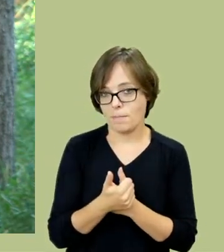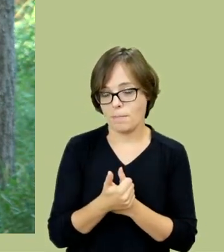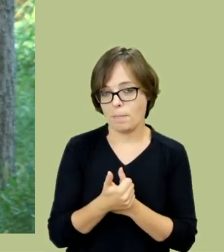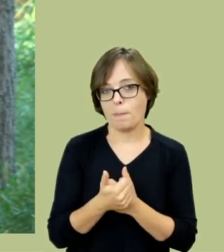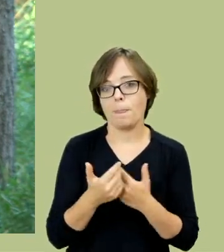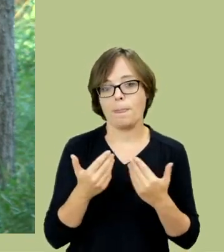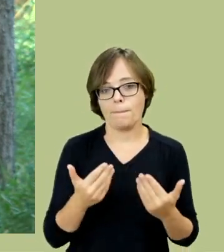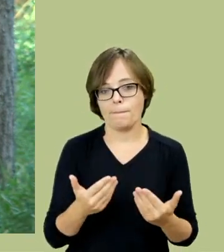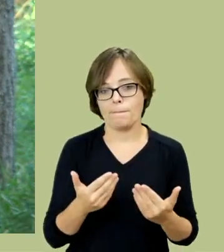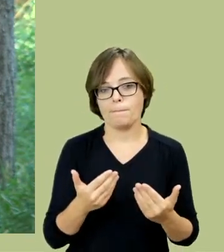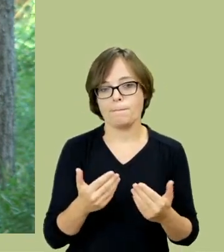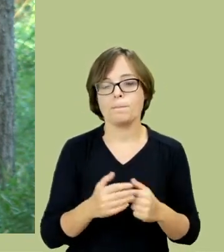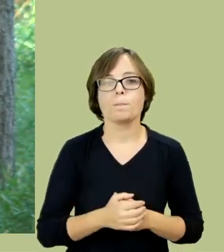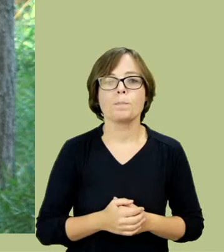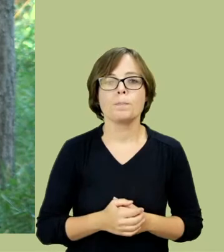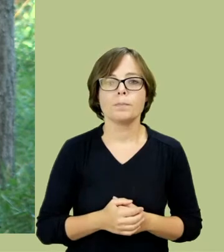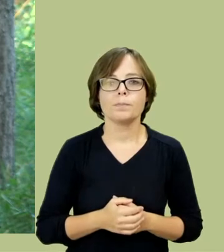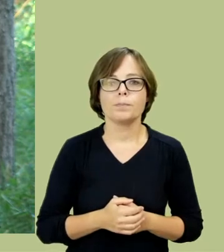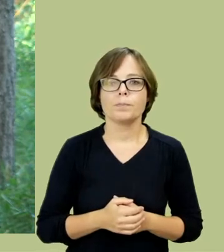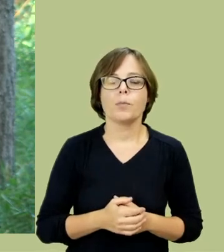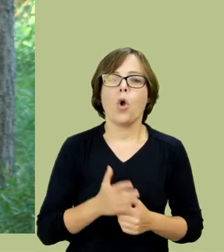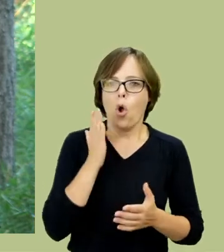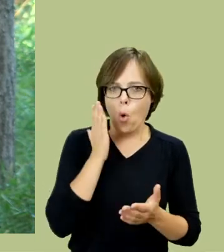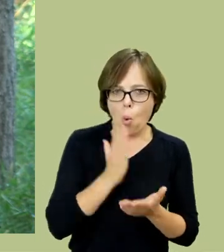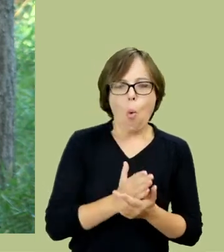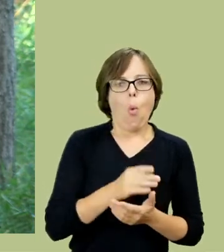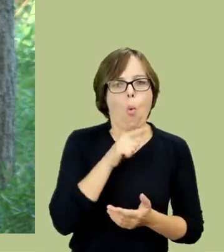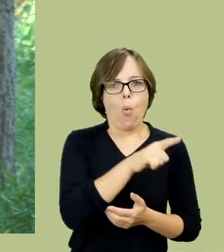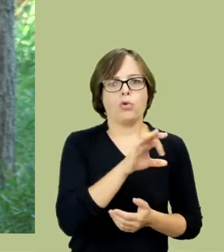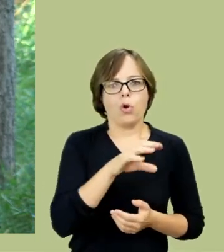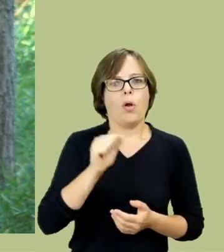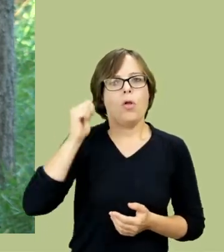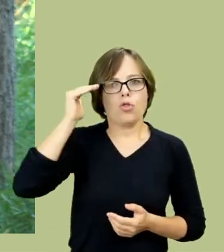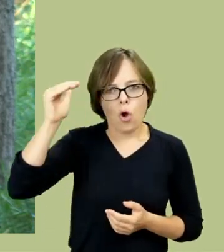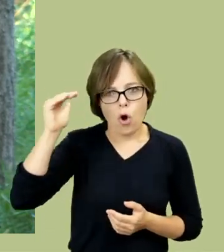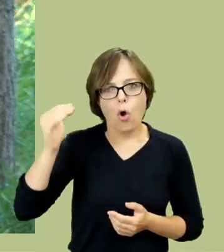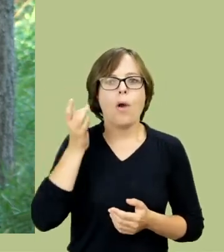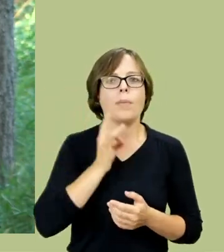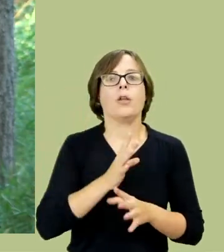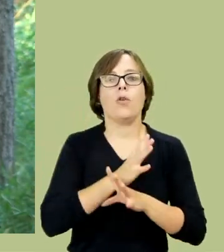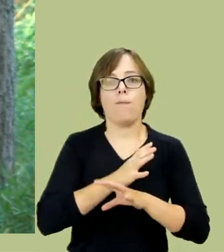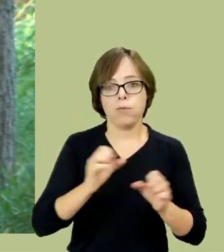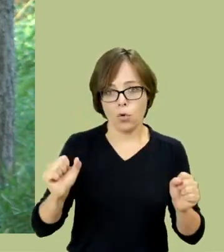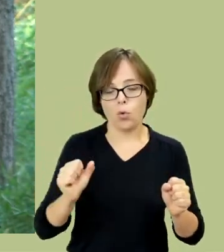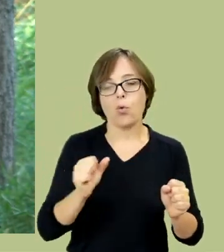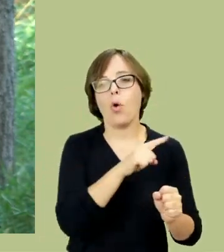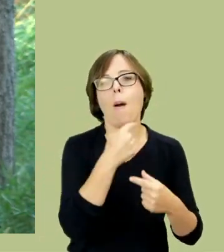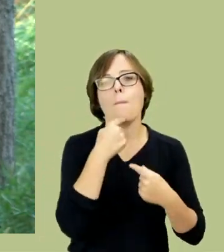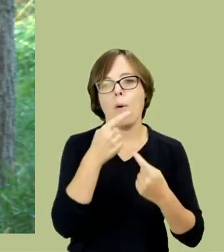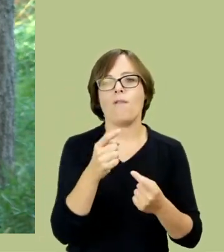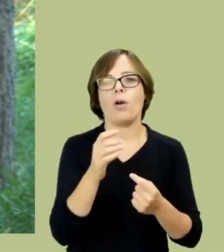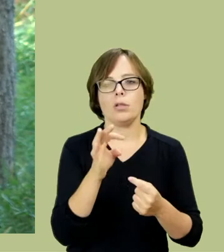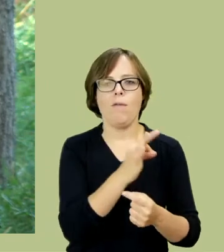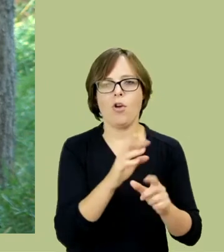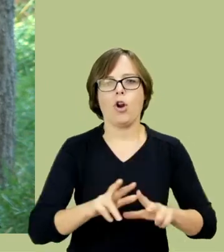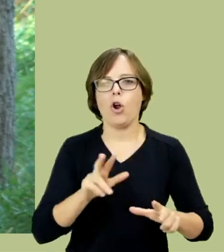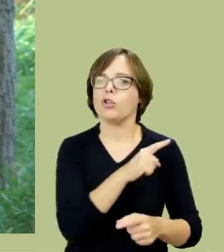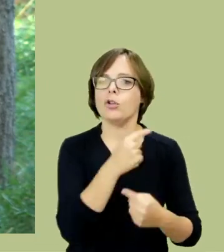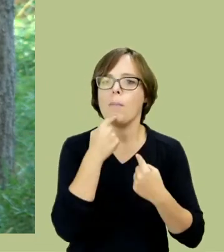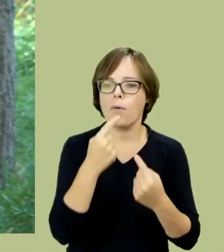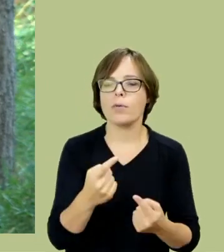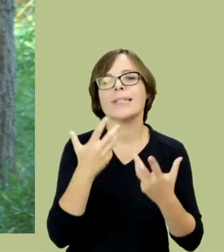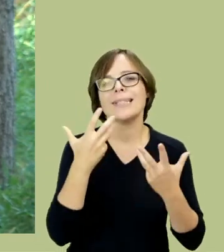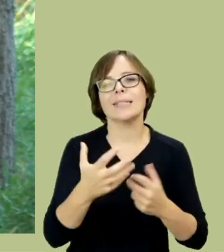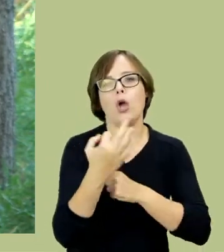następujący. Kiedy już dorosła, ukończyła gimnazjum, oświadczyła swojej rodzinie, że chce